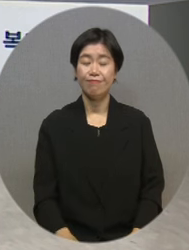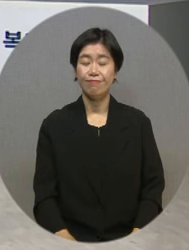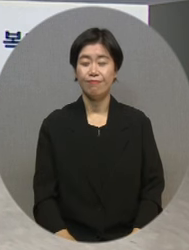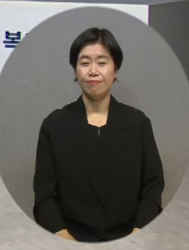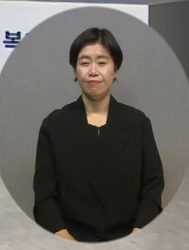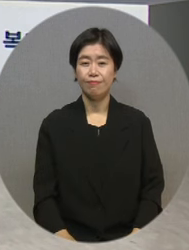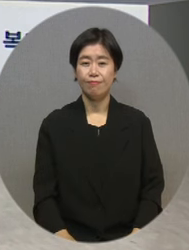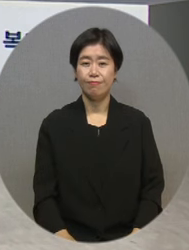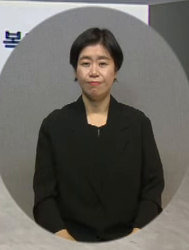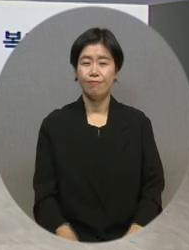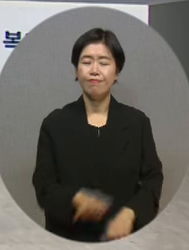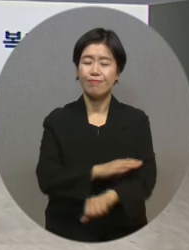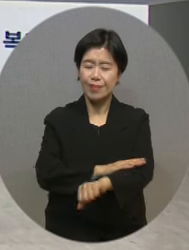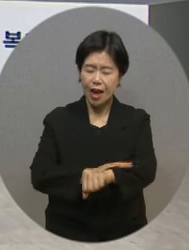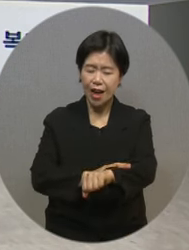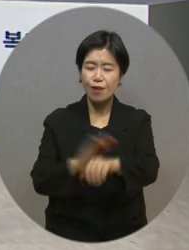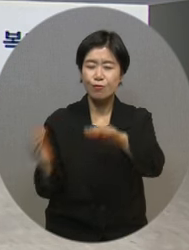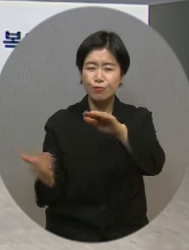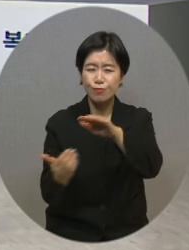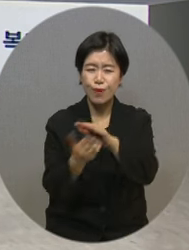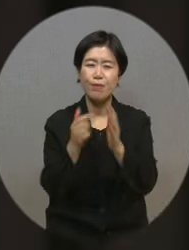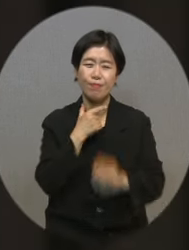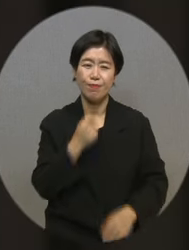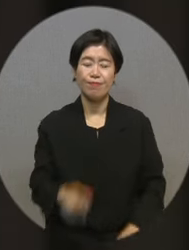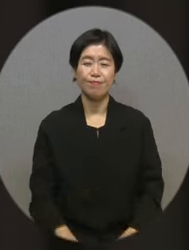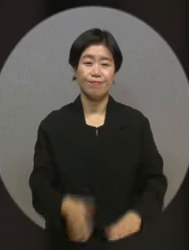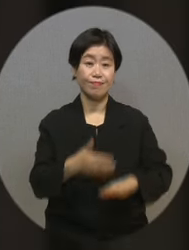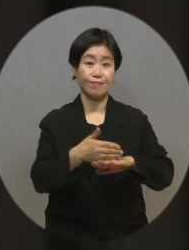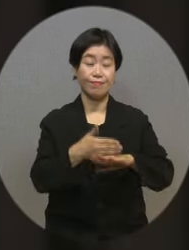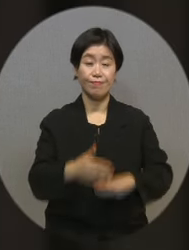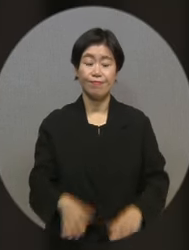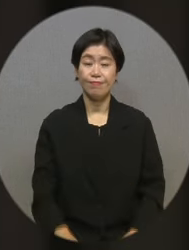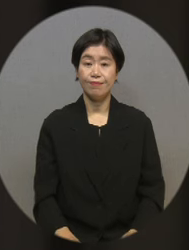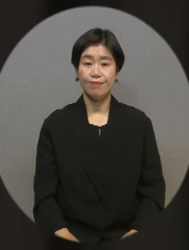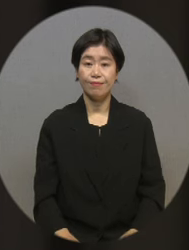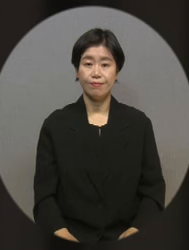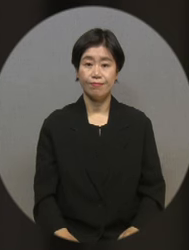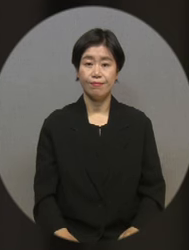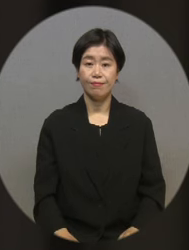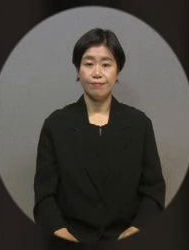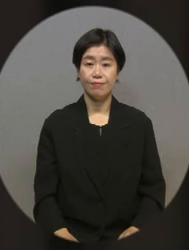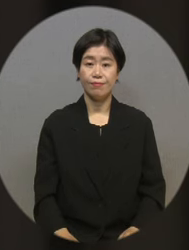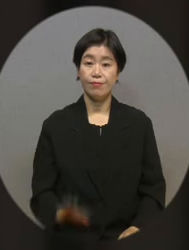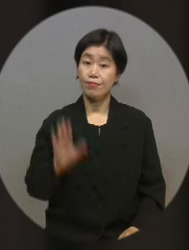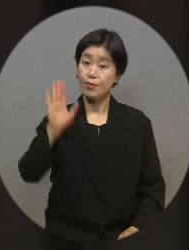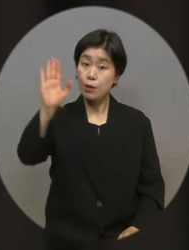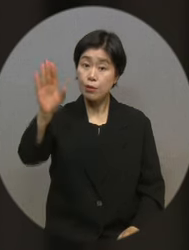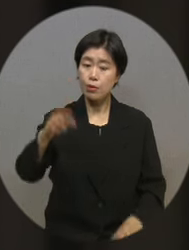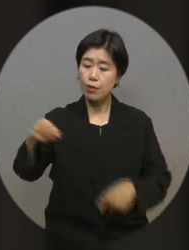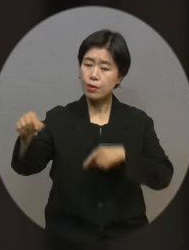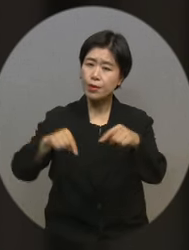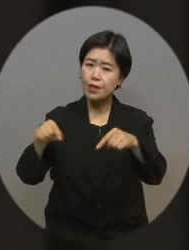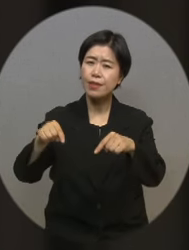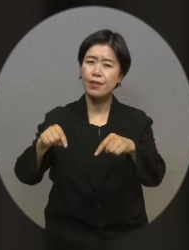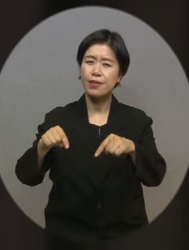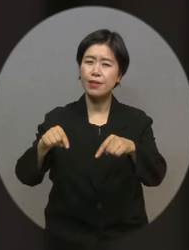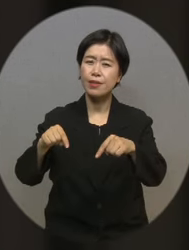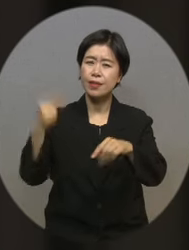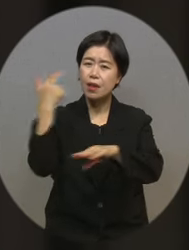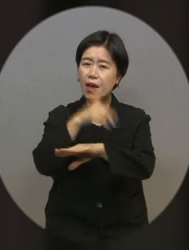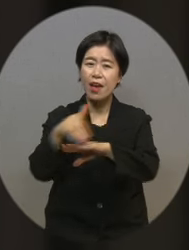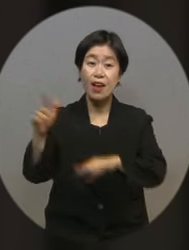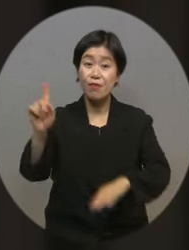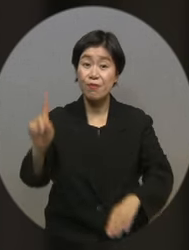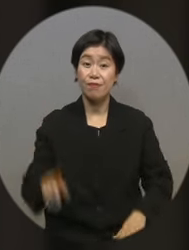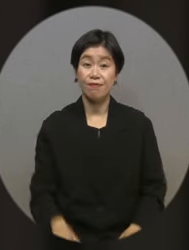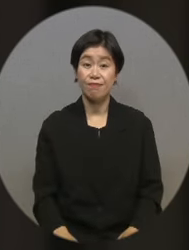알겠습니다. 잘 되길 바라겠습니다. 네, 고맙습니다. 그 이제 그럼 조금 더 크게 앞으로 어떤 정치를 펴나가시고